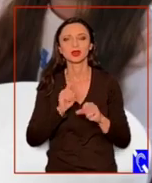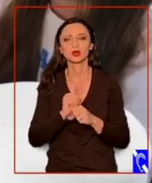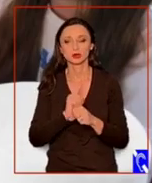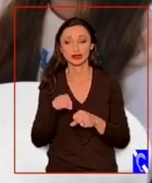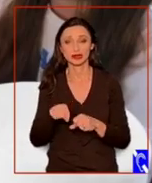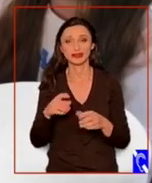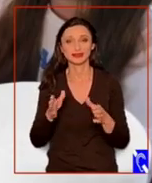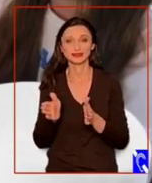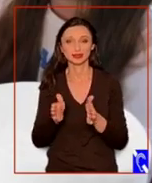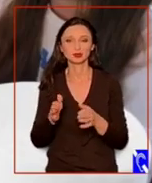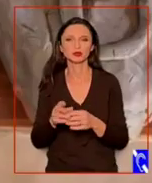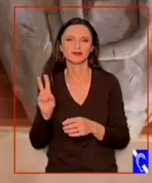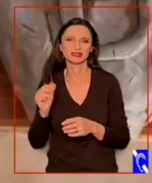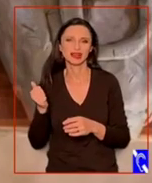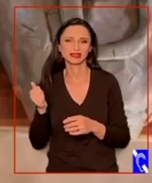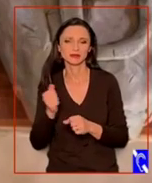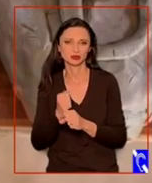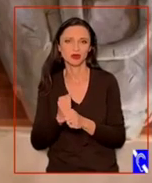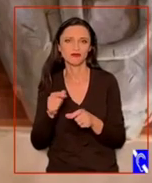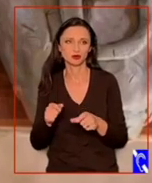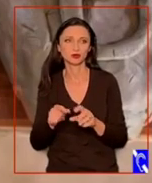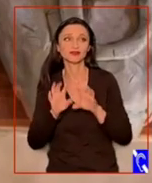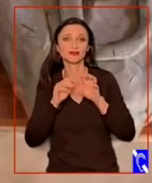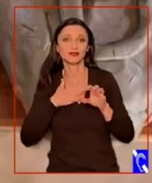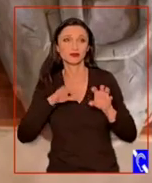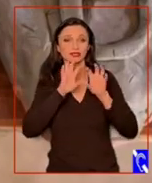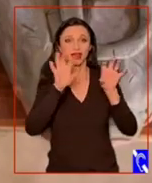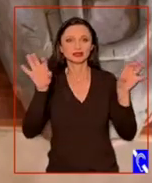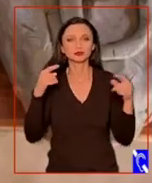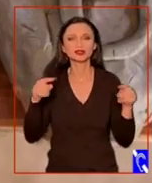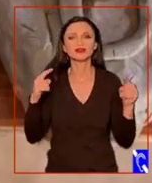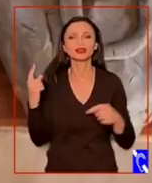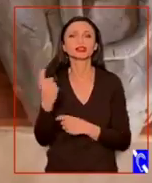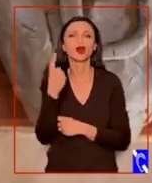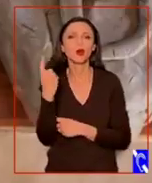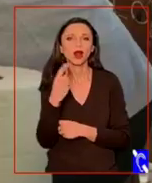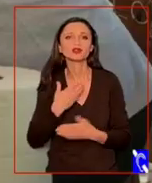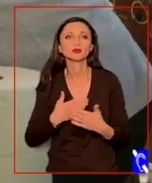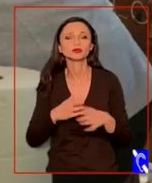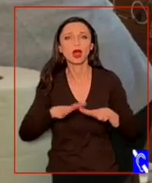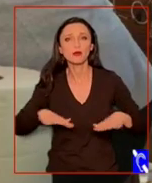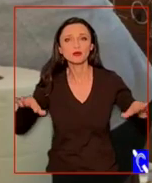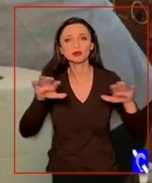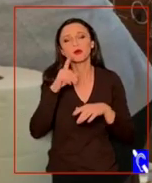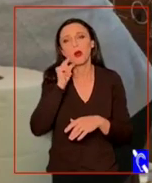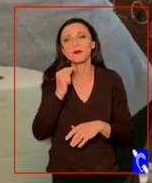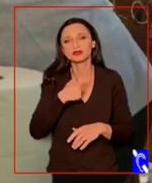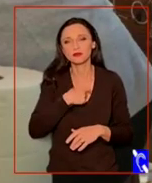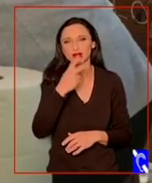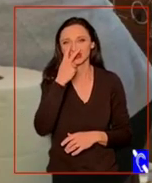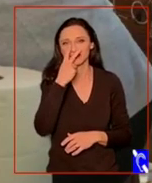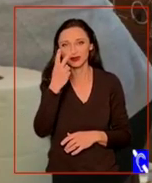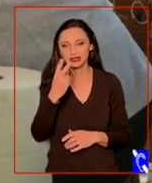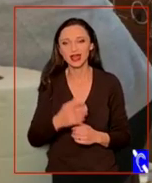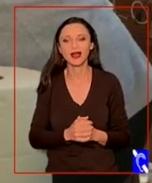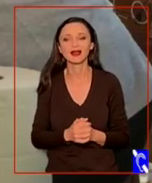lucrărilor din lut făcute de Vasile Adamescu de-a lungul vieții în diferite orașe ale țării, pentru ca publicul să le